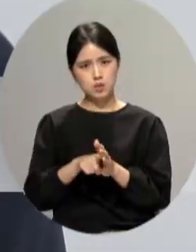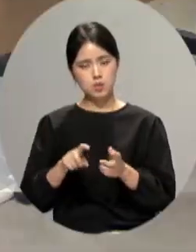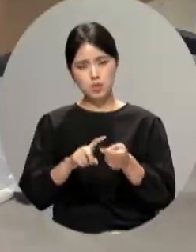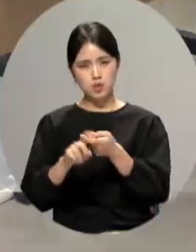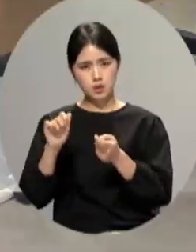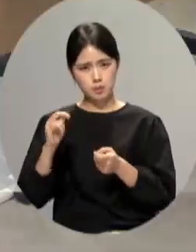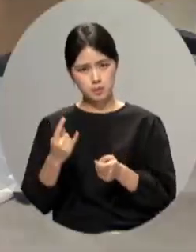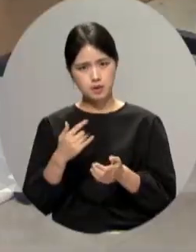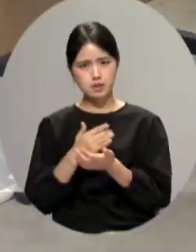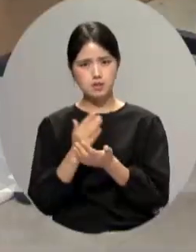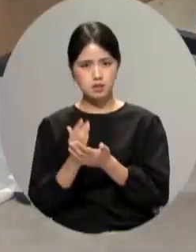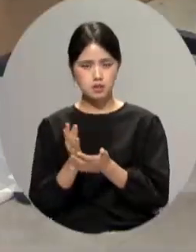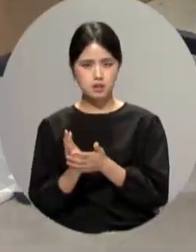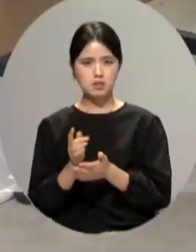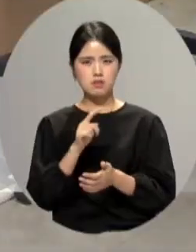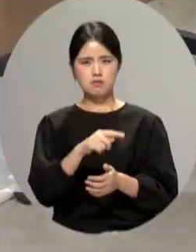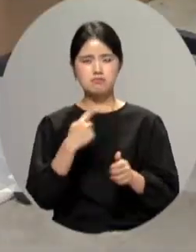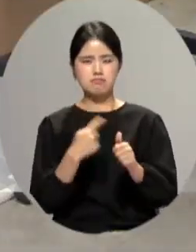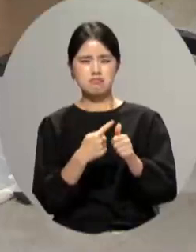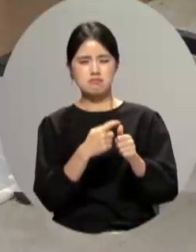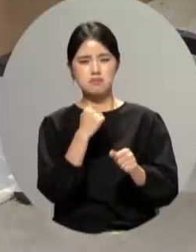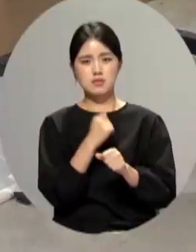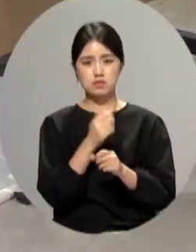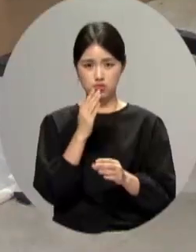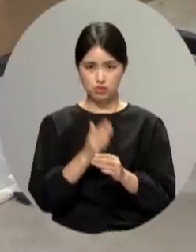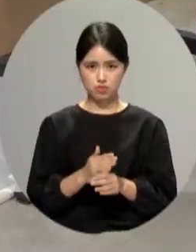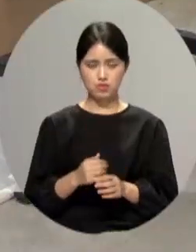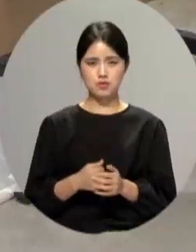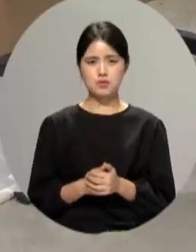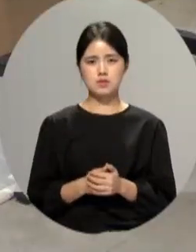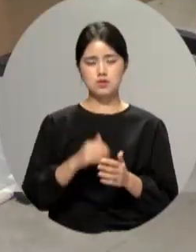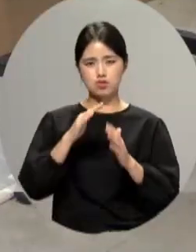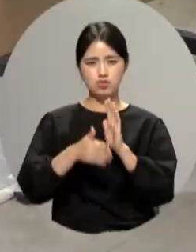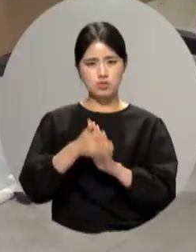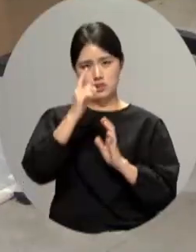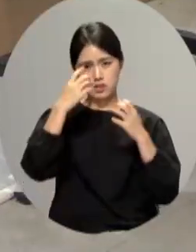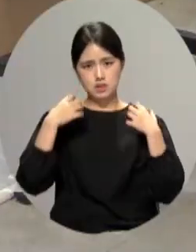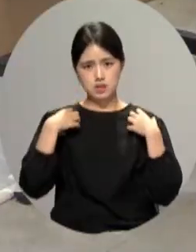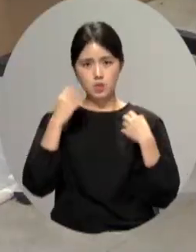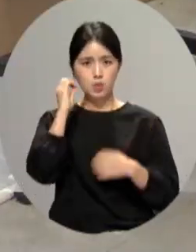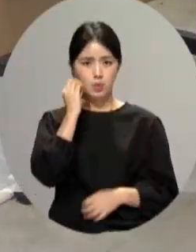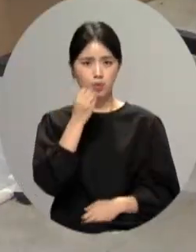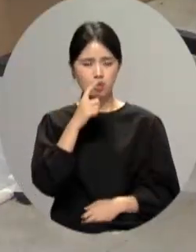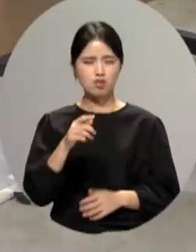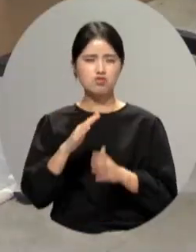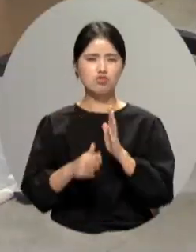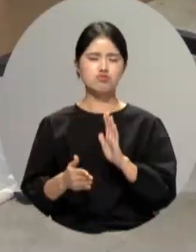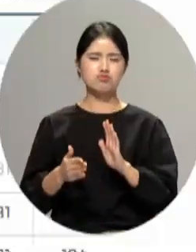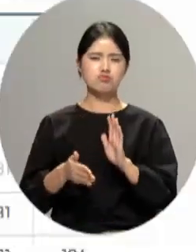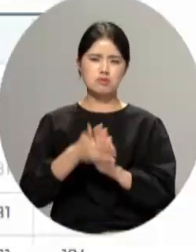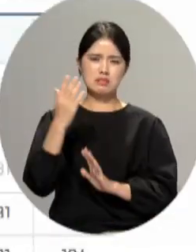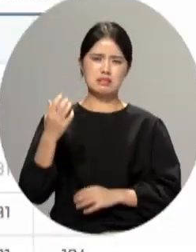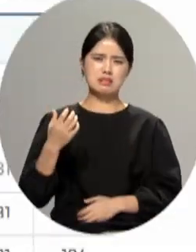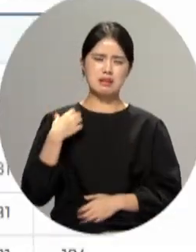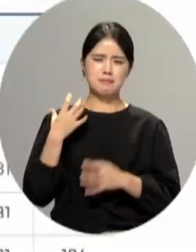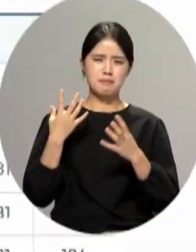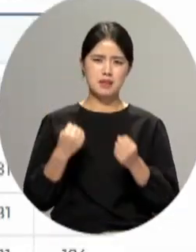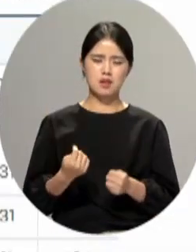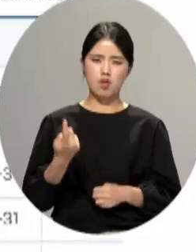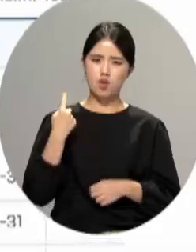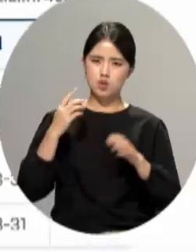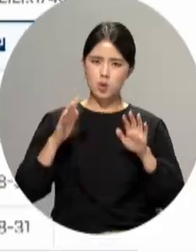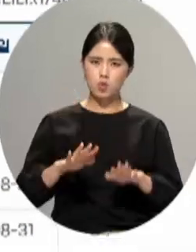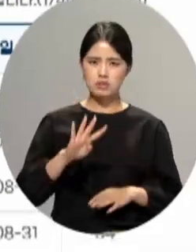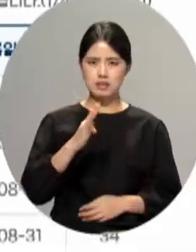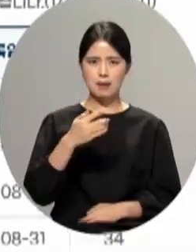각계 단체들도 구단측을 성토하는 성명을 발표한 가운데 전주시청 홈페이지에는 전주시의 책임이 크다는 비판 글이 어제와